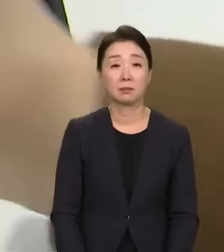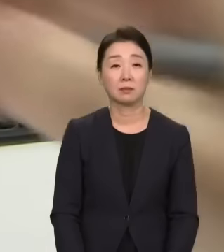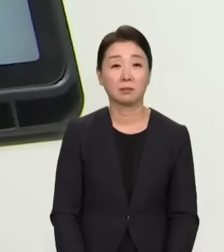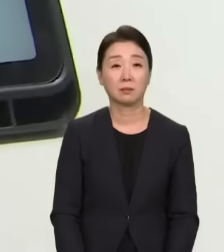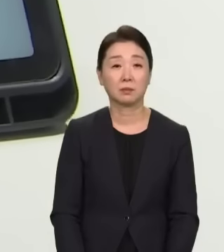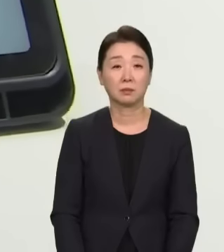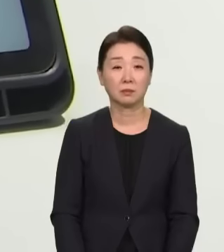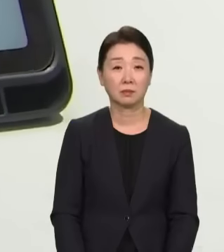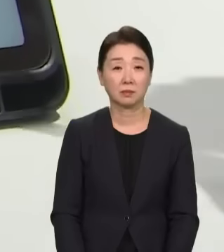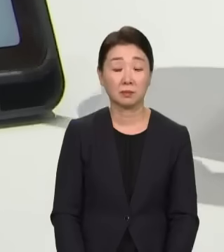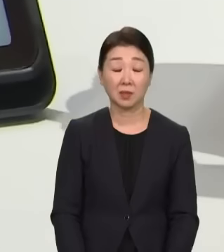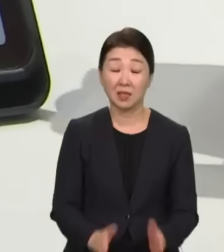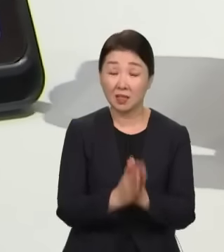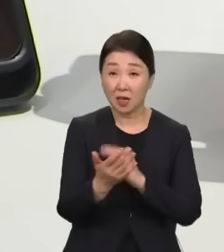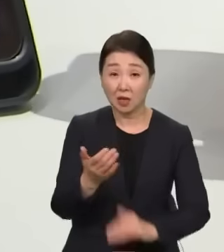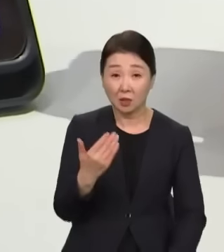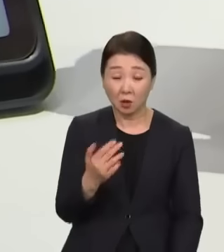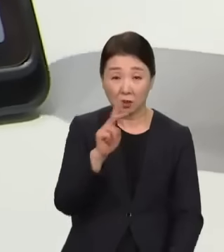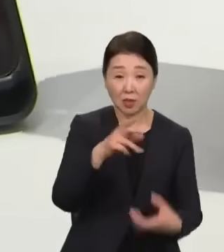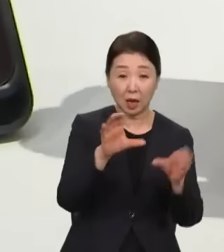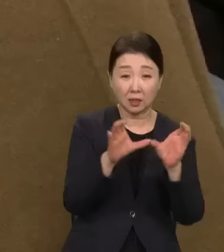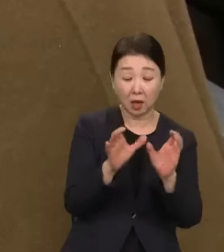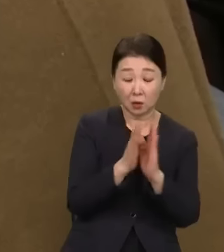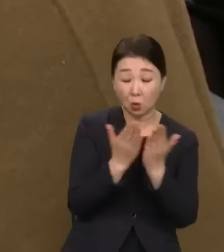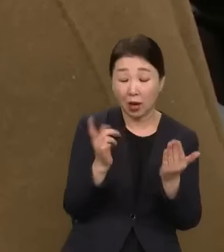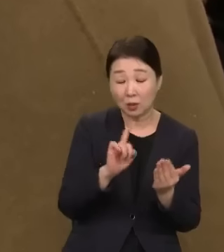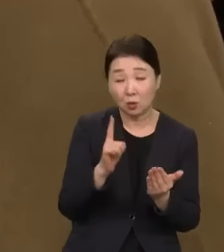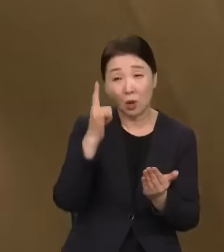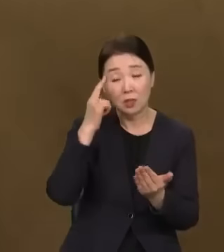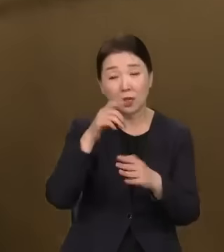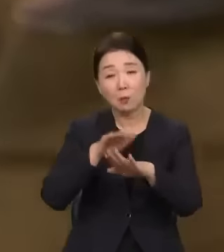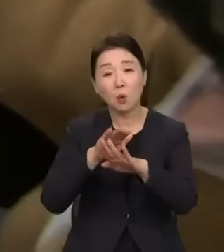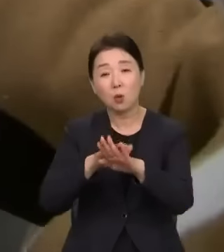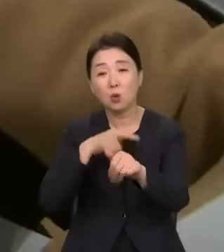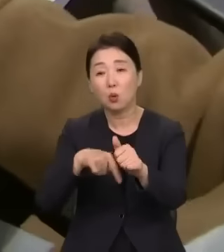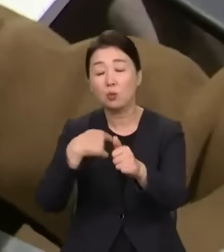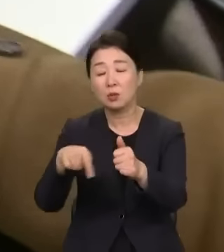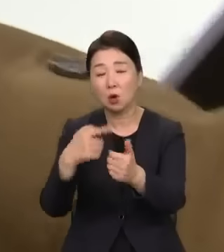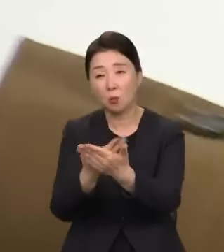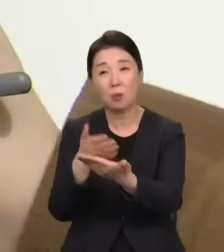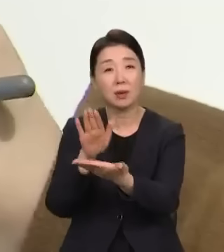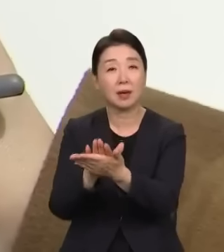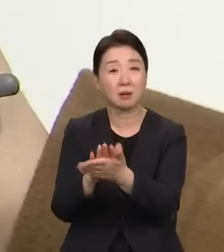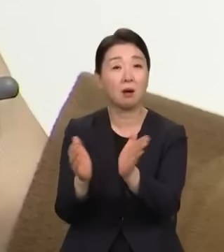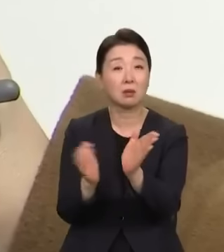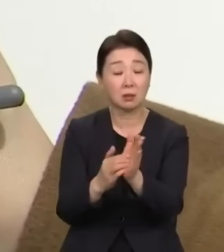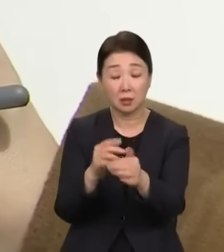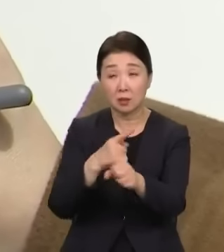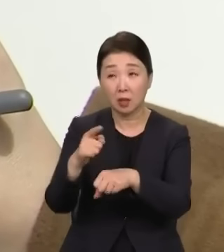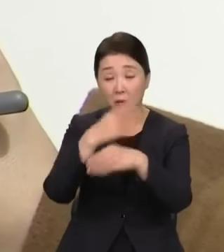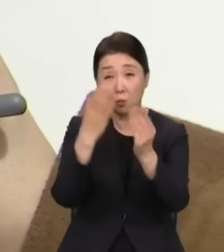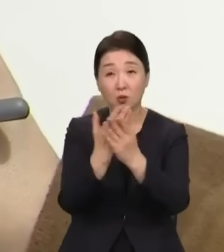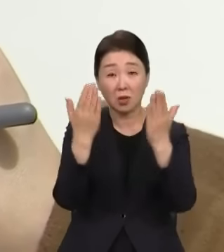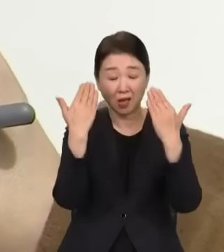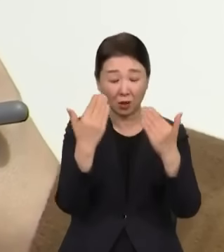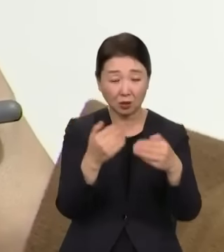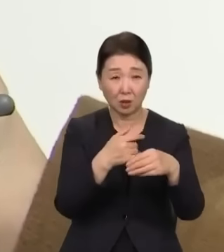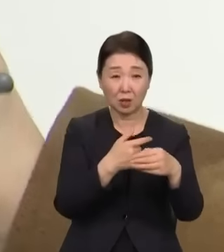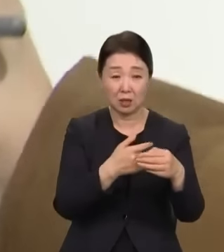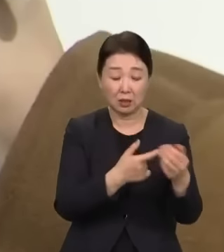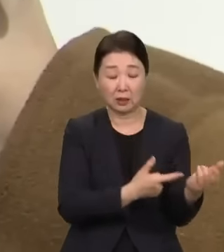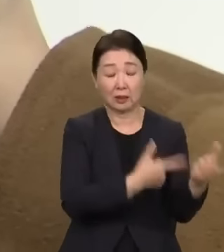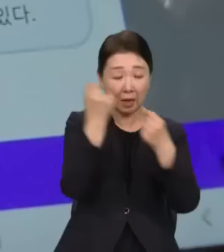게다가 도입 전부터 야당은 교과서가 아닌 참고용 교육자료로 하는 법 개정에 나서 내년에 모든 학교에서 쓸 수